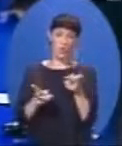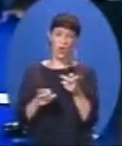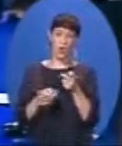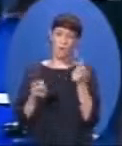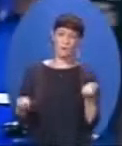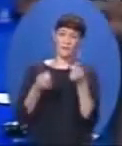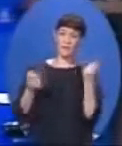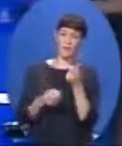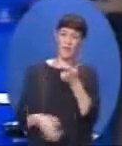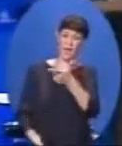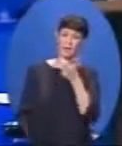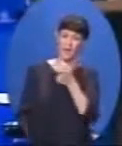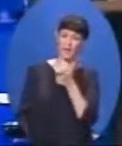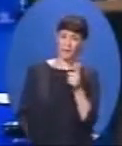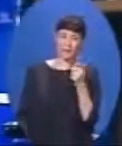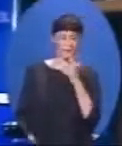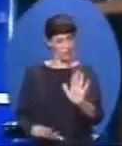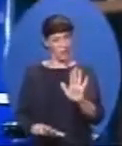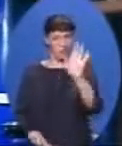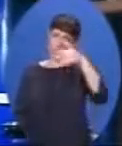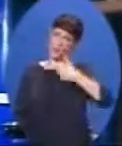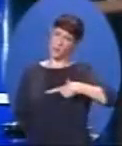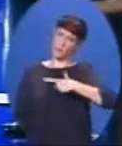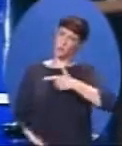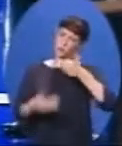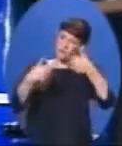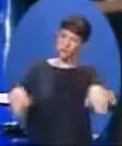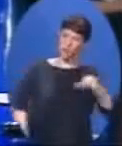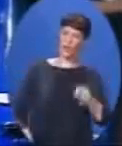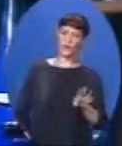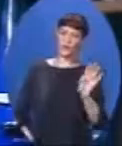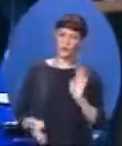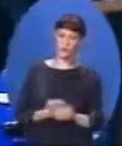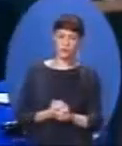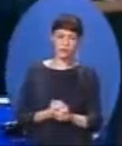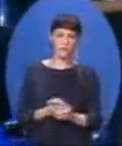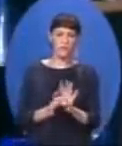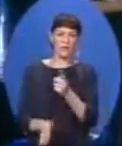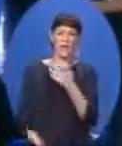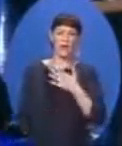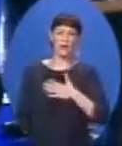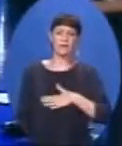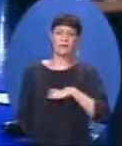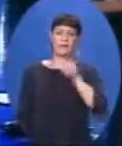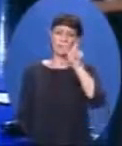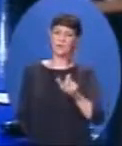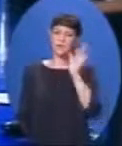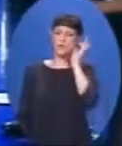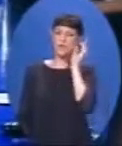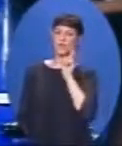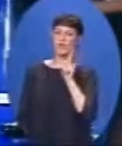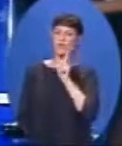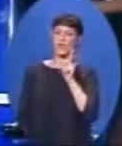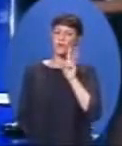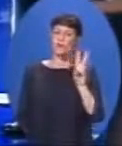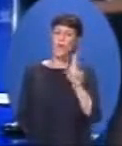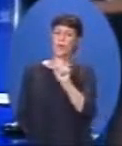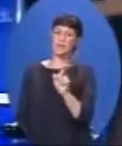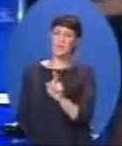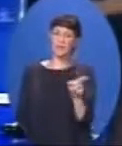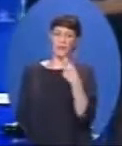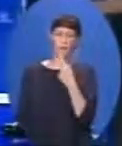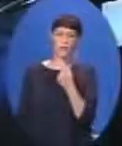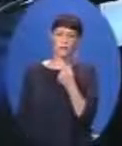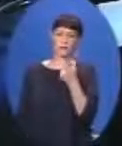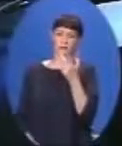רוצה לשאול אותך דווקא, מה אתה רוצה משולה זקן? מה אתה רוצה משולה זקן? שאדם שהורשע בשוחד, הוא שר בממשלתך,